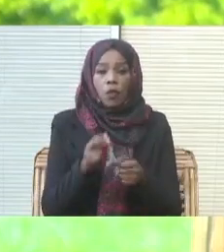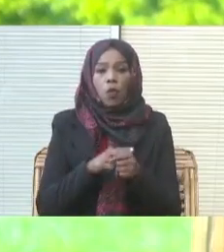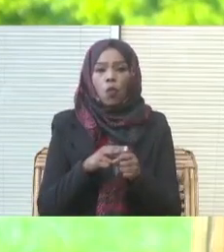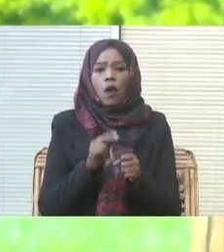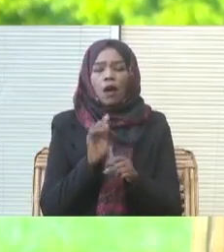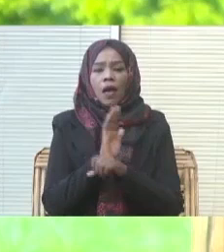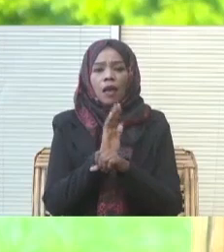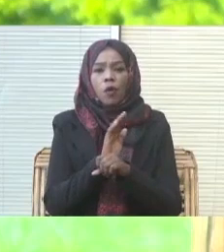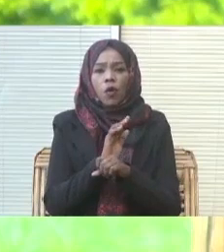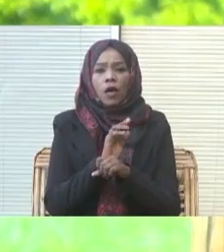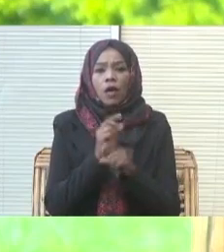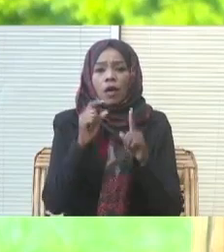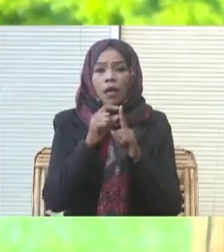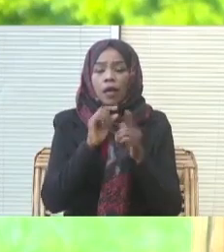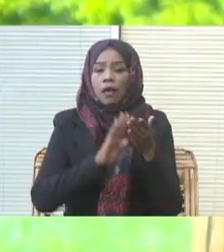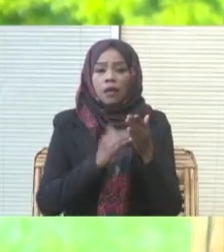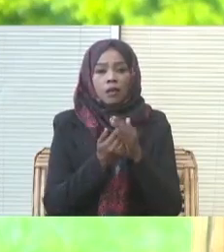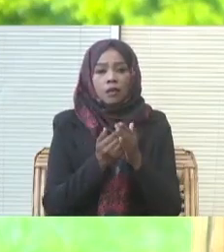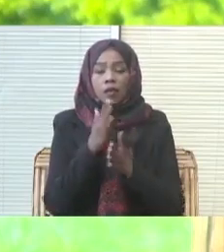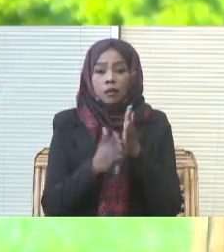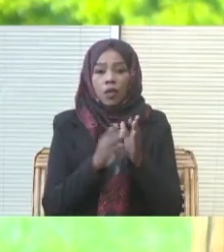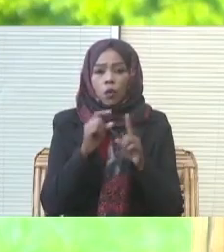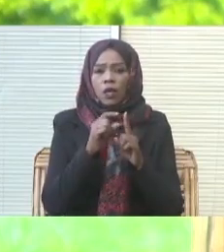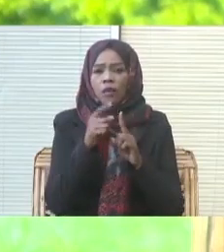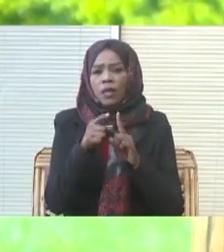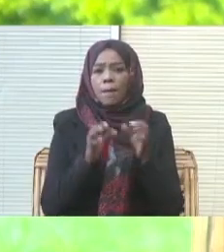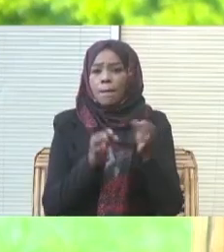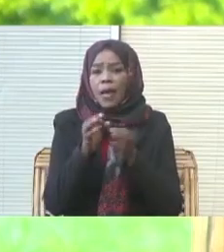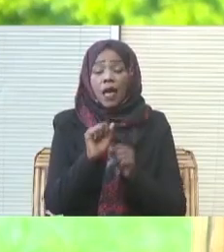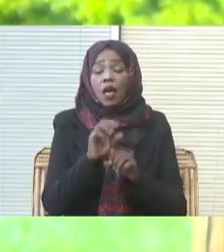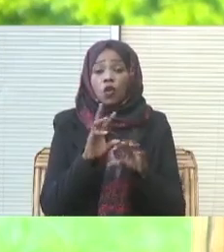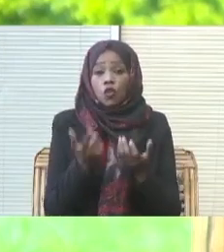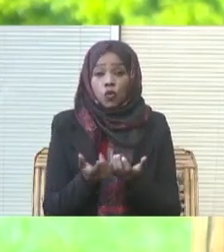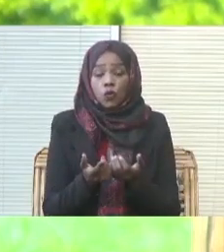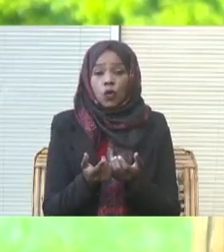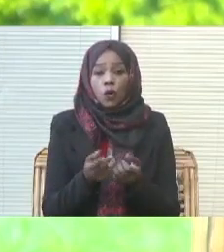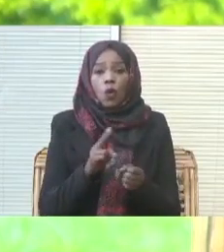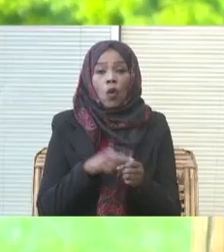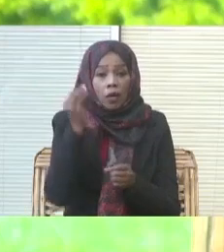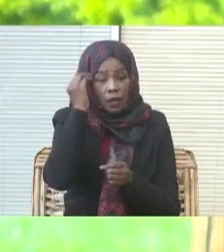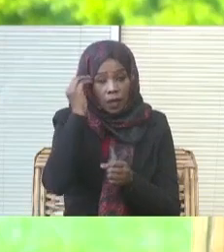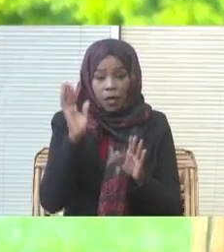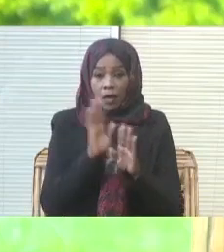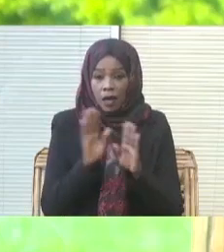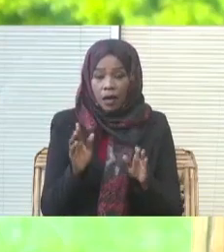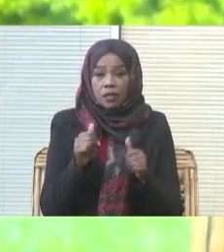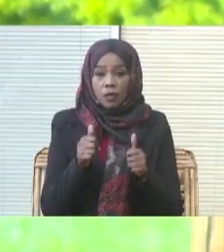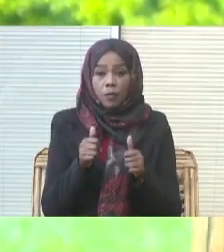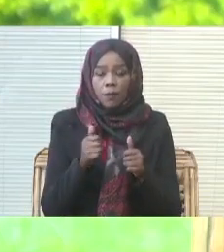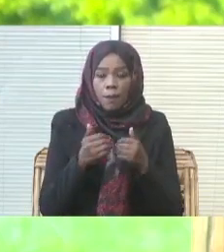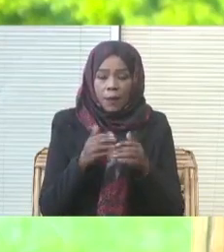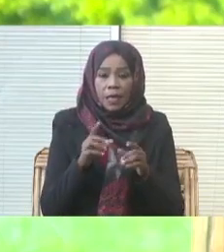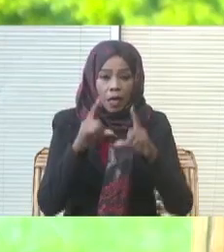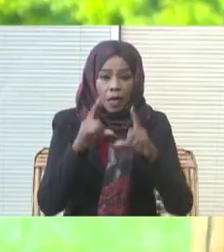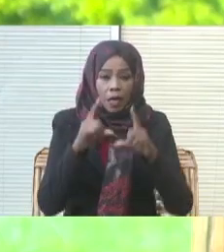وعلمونا الحركات كيف والكتابات كيف والكلمات ذاتها معناها شنو، بعد ما تعلمناها خلاص ثاني بدينا